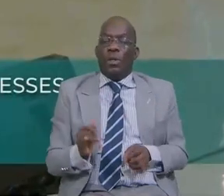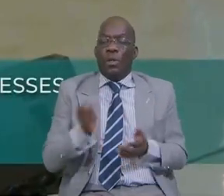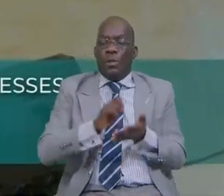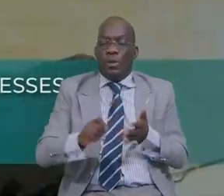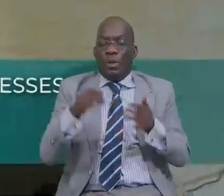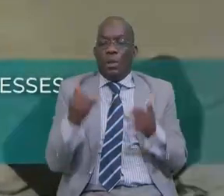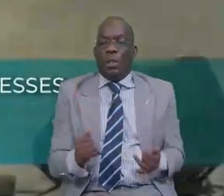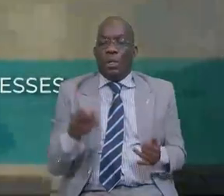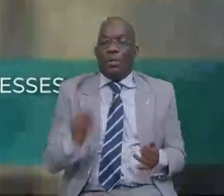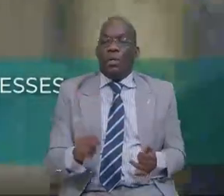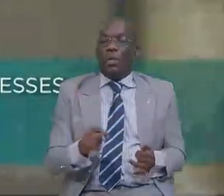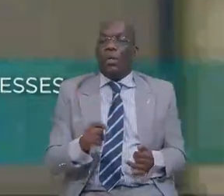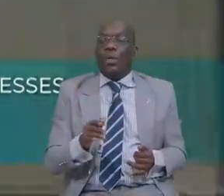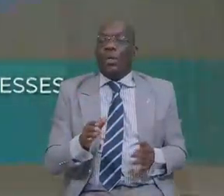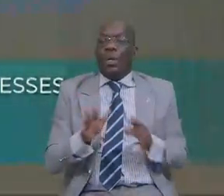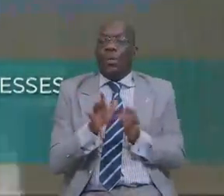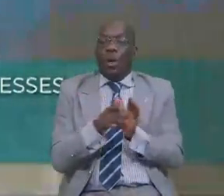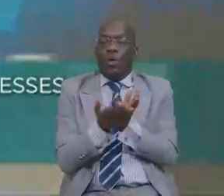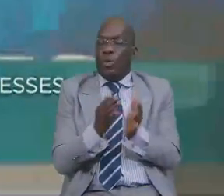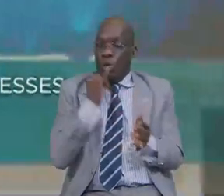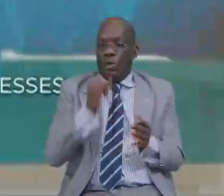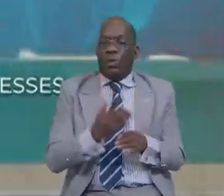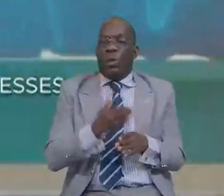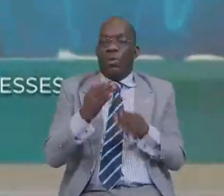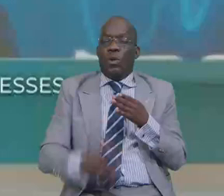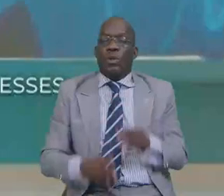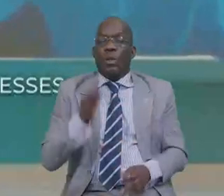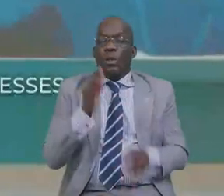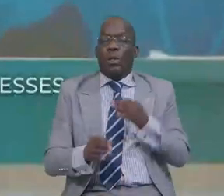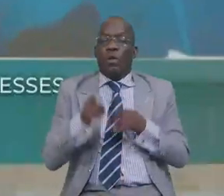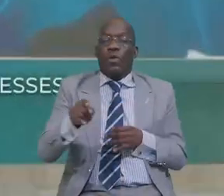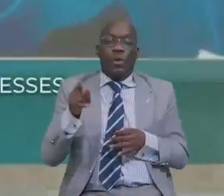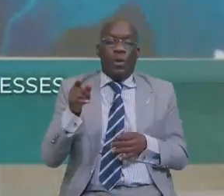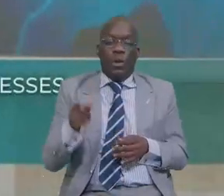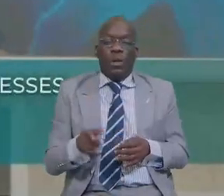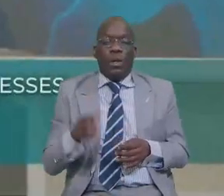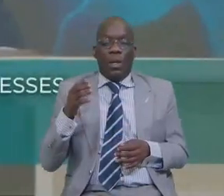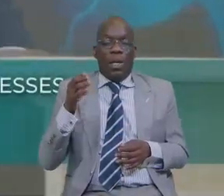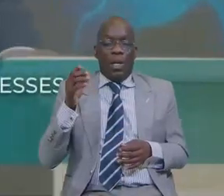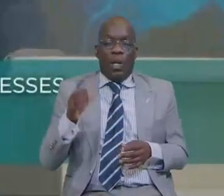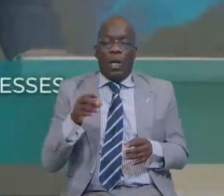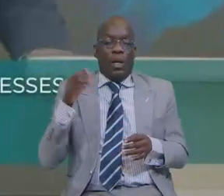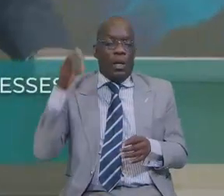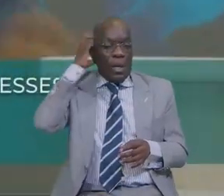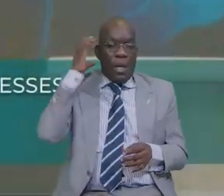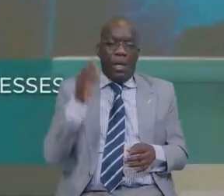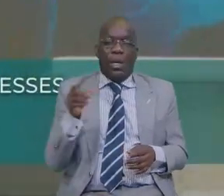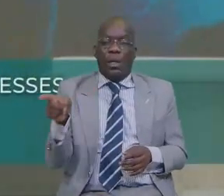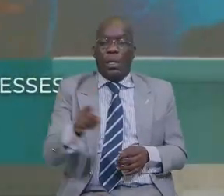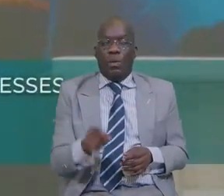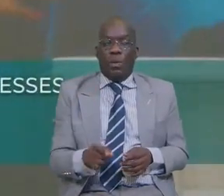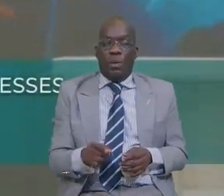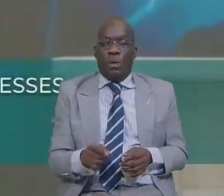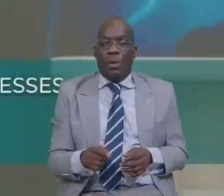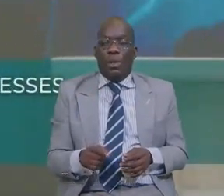Maintenant, la Bible est pleinement écrite, par conséquent, il n'y a plus de miracles. Si vous écoutez ces théologiens et